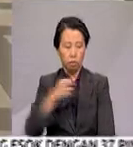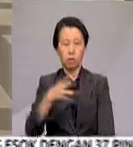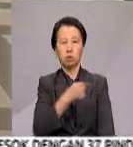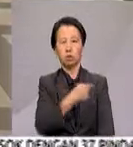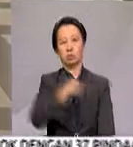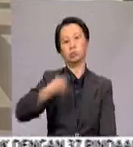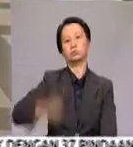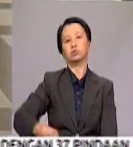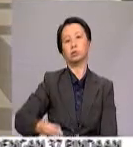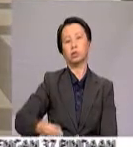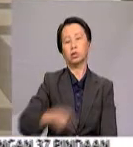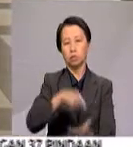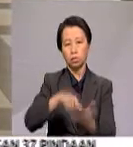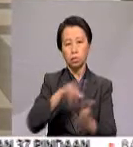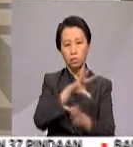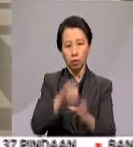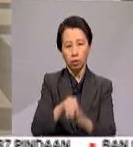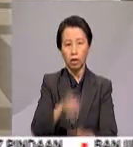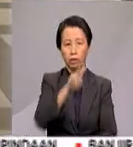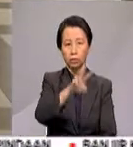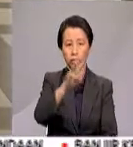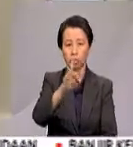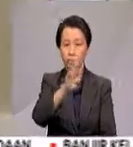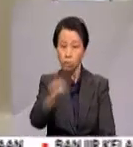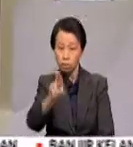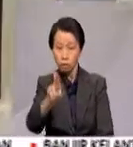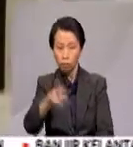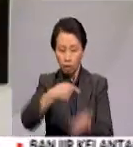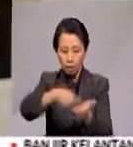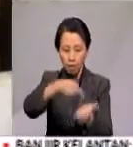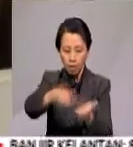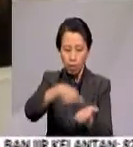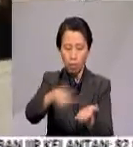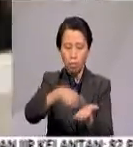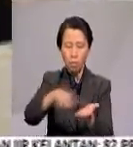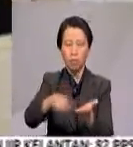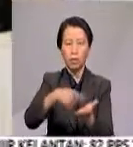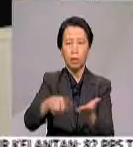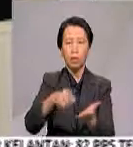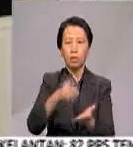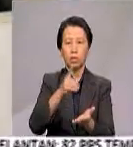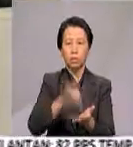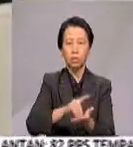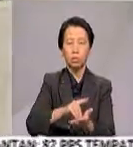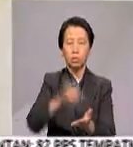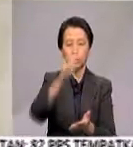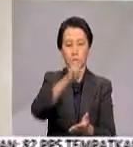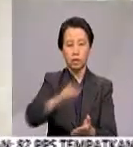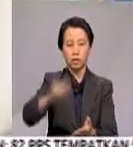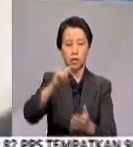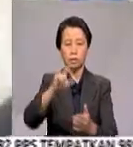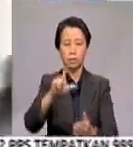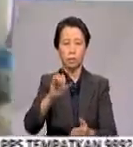China. Ini termasuk lebih RM26,000 yang dibelanjakan di Burberry Asia Limited Hong